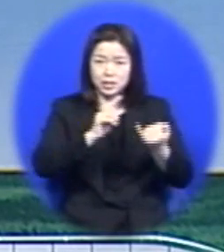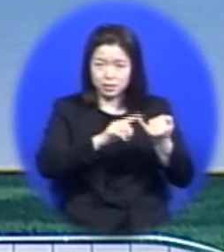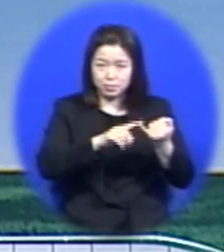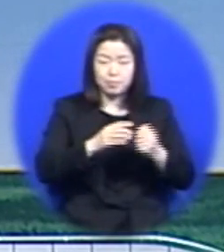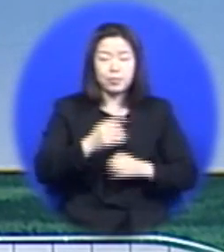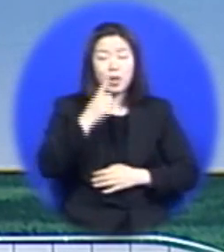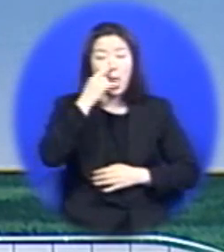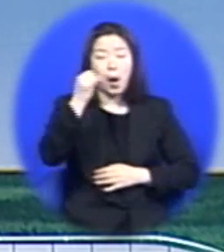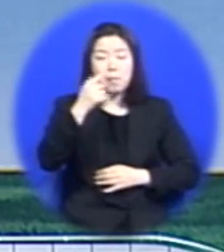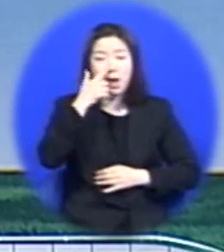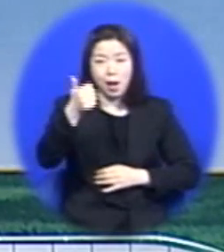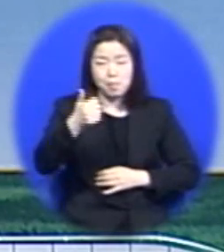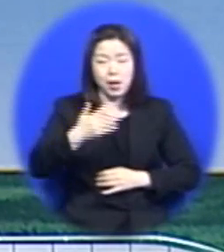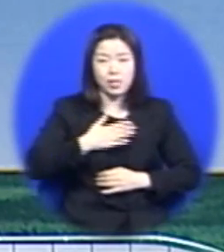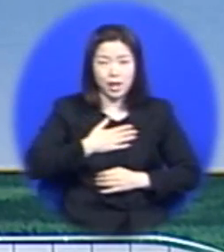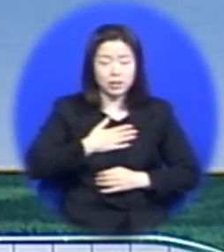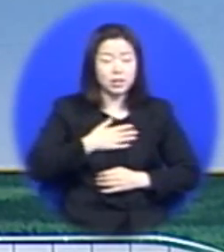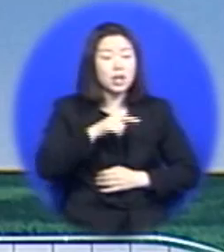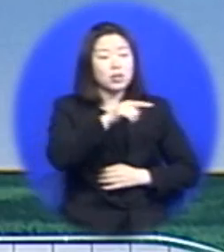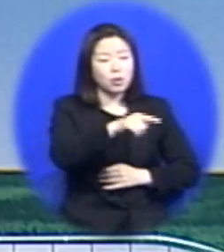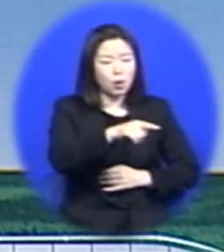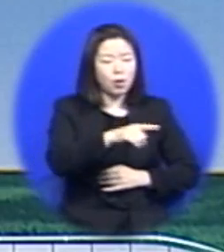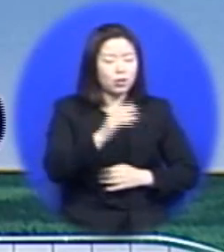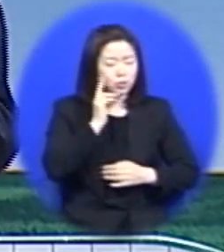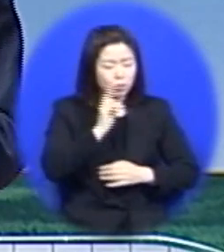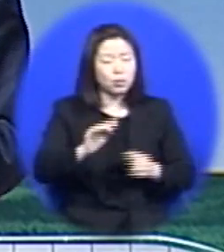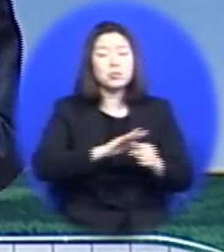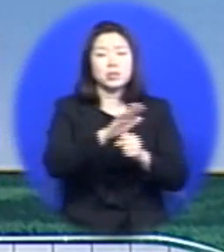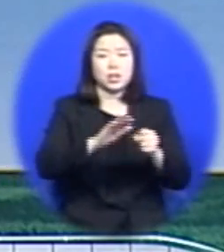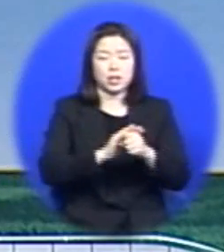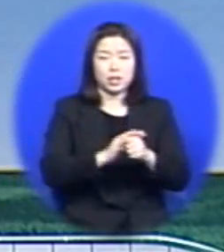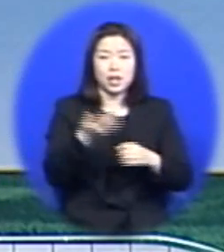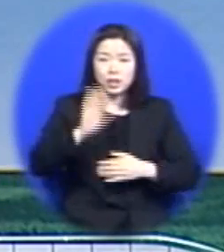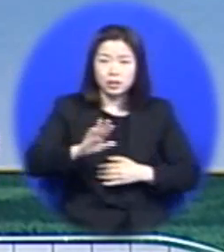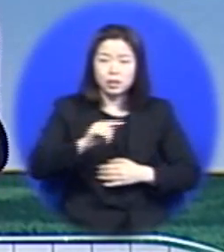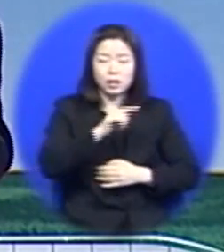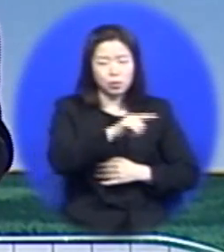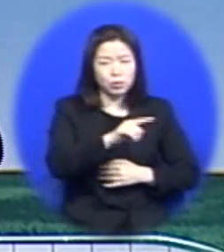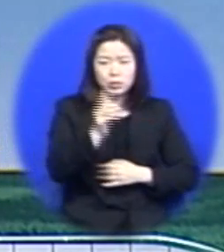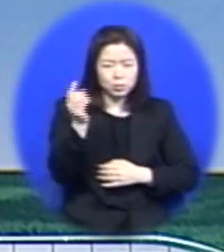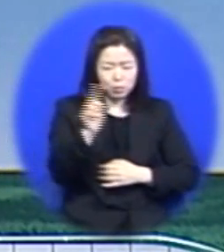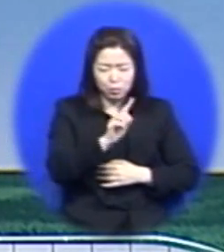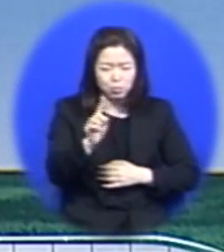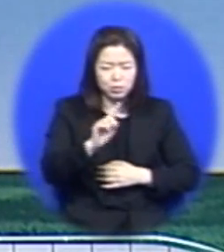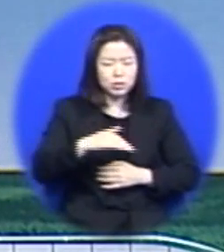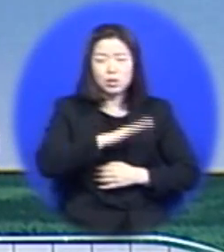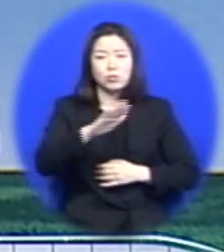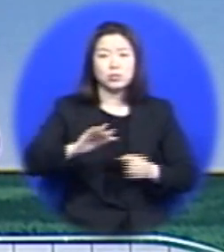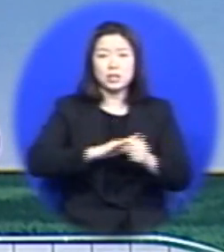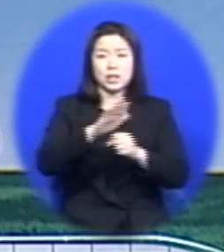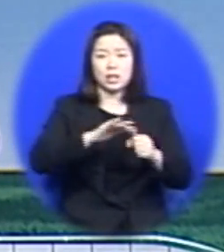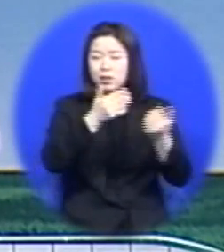엄마와 나는 너를 너무나 사랑한단다. 근데 너는 도무지 우리의 사랑을 받아들이지 못하는구나.